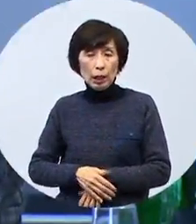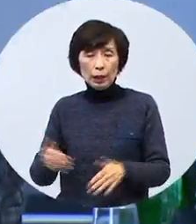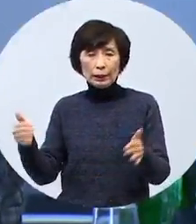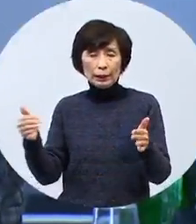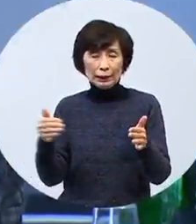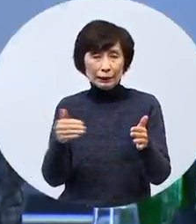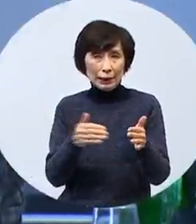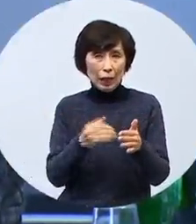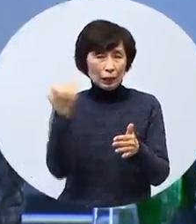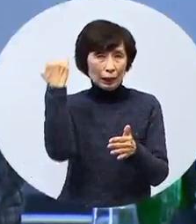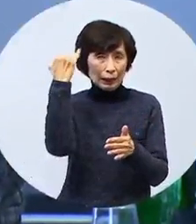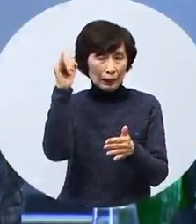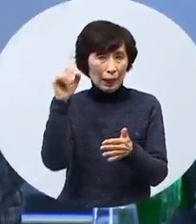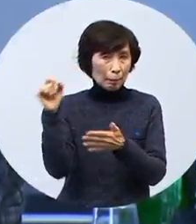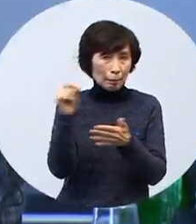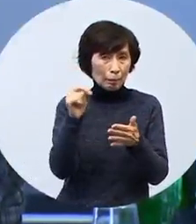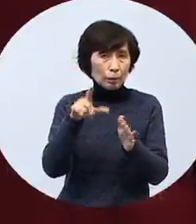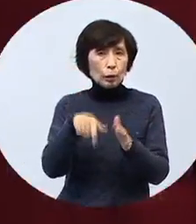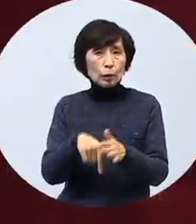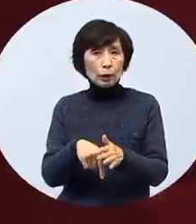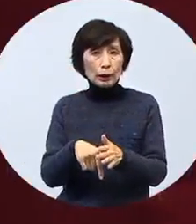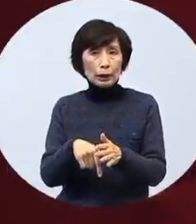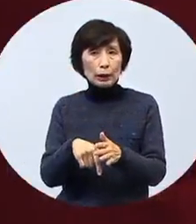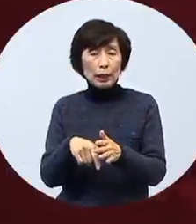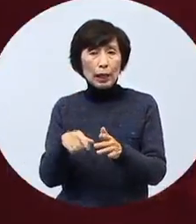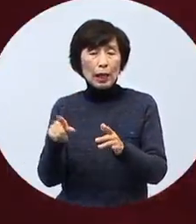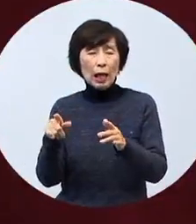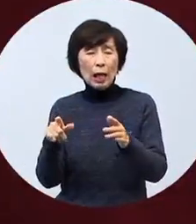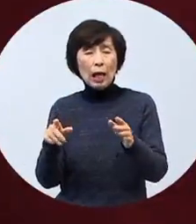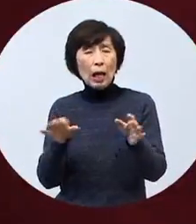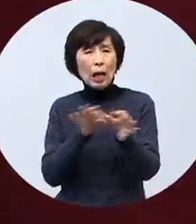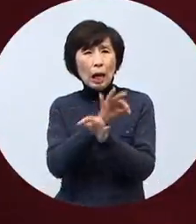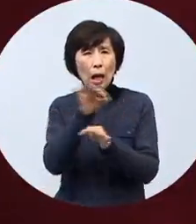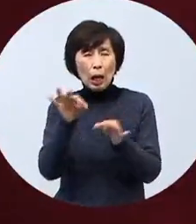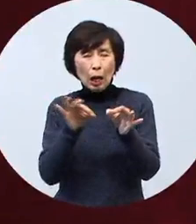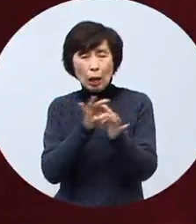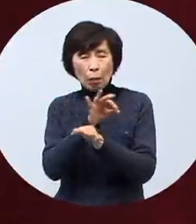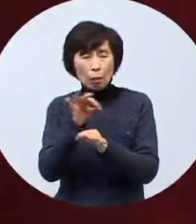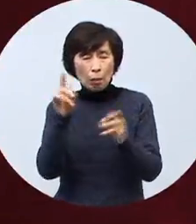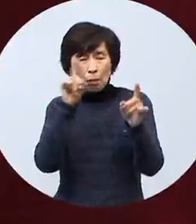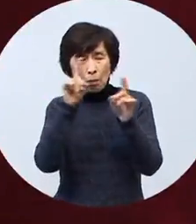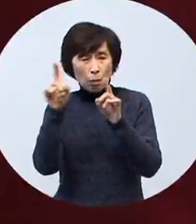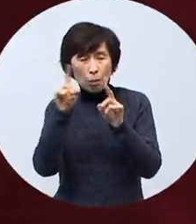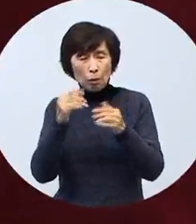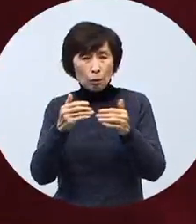換会ではゲーム運営に関する厳しい意見も出されました。